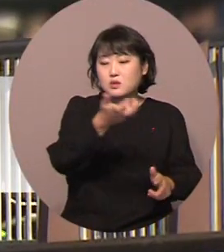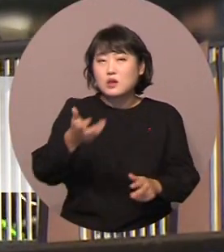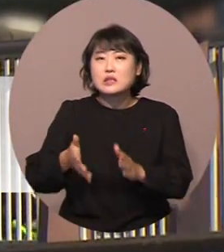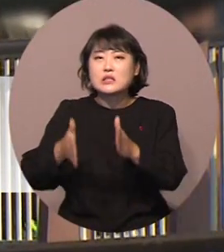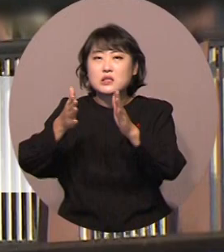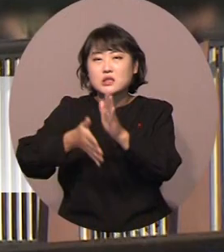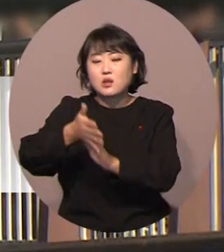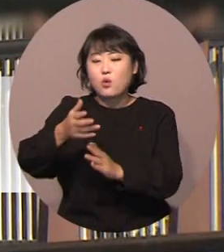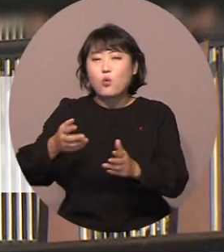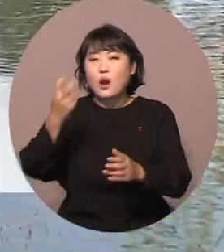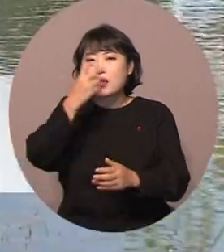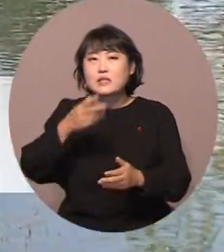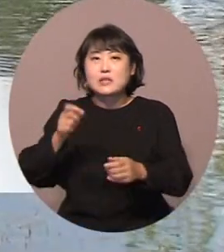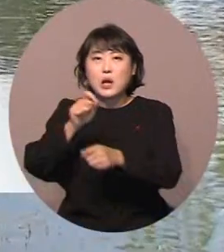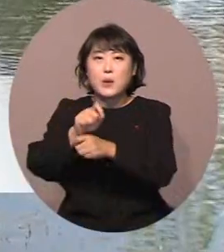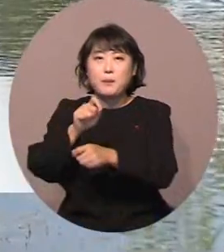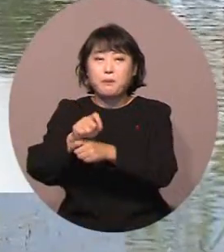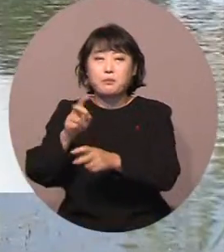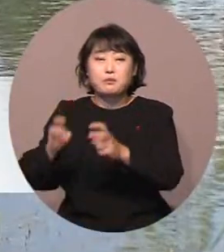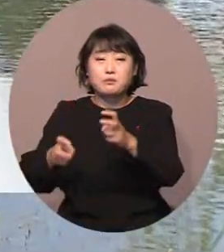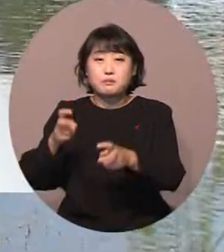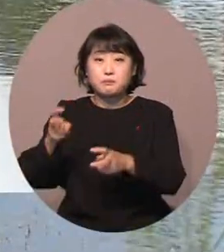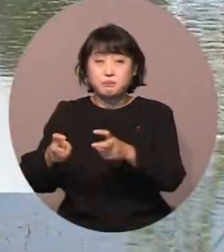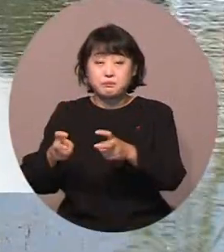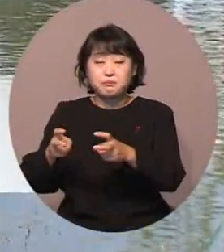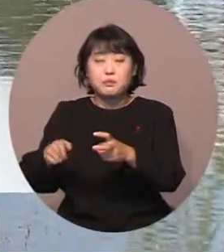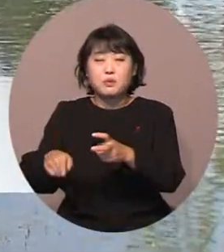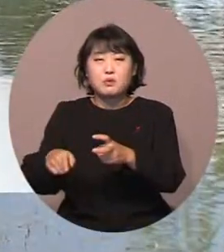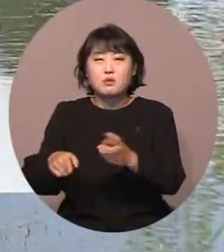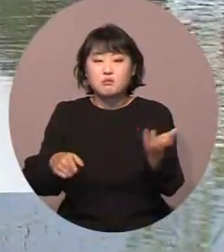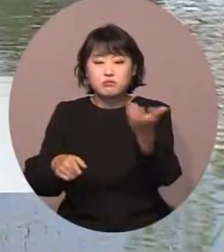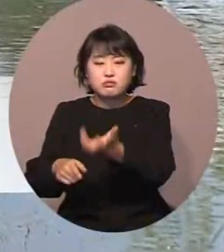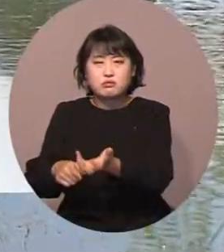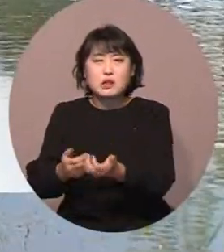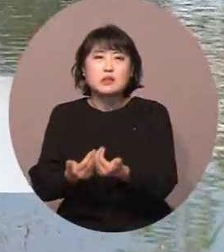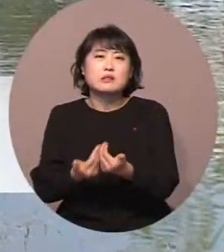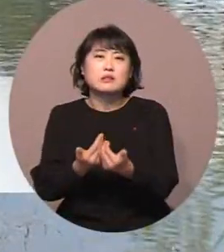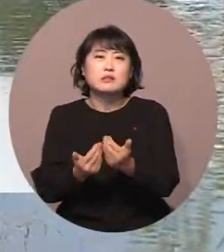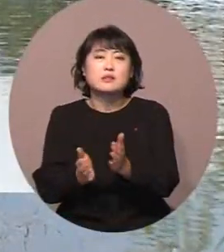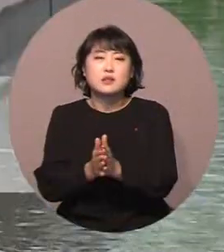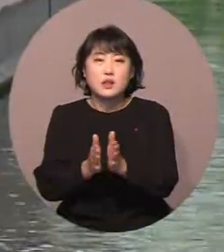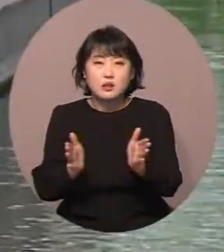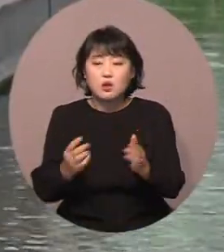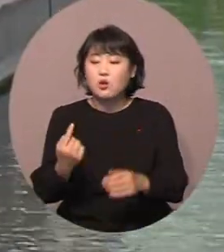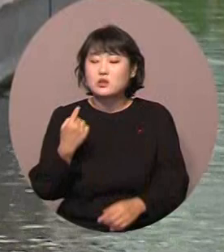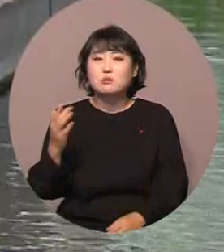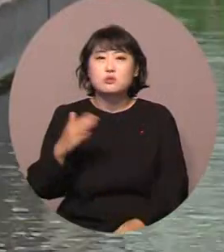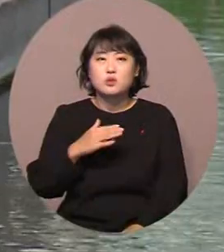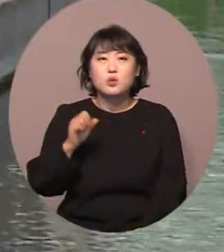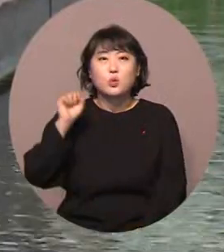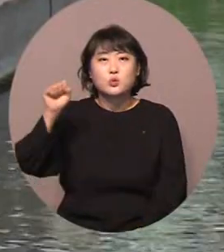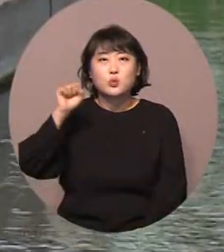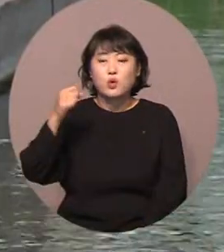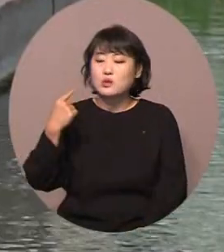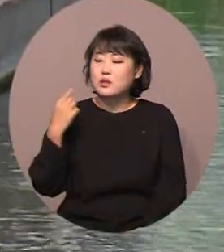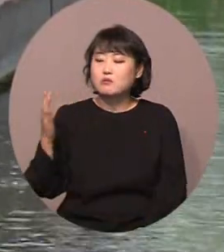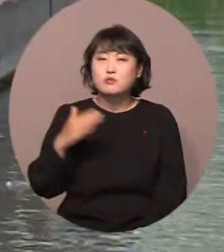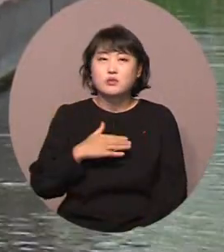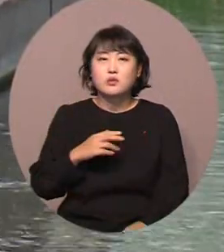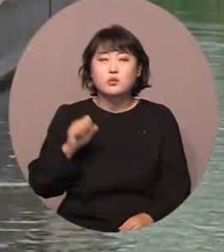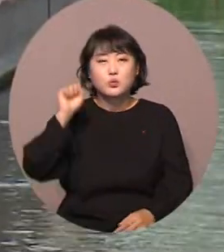전환되면서 일부 근로자 고용 승계가 제외되자 갈등이 불거졌으며 노조는 어제부터 농성을